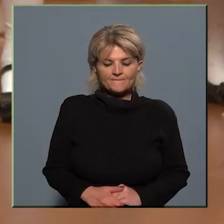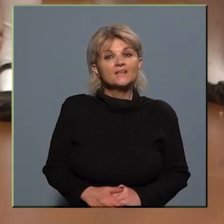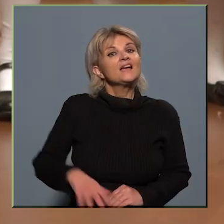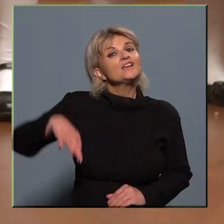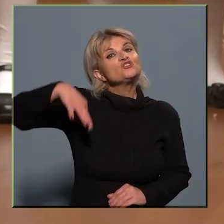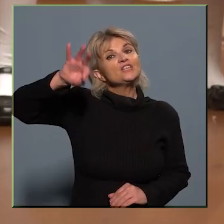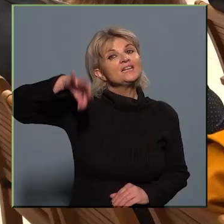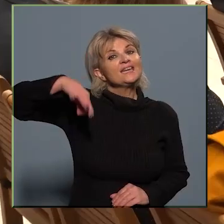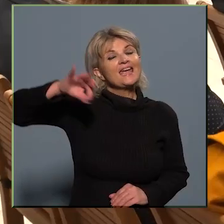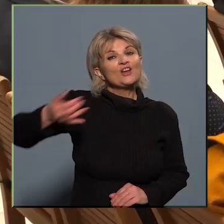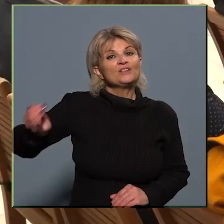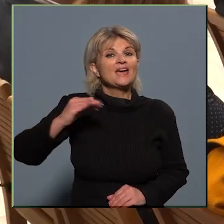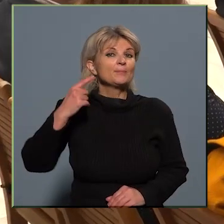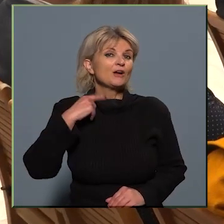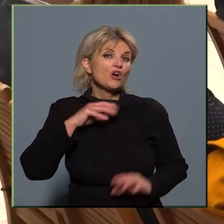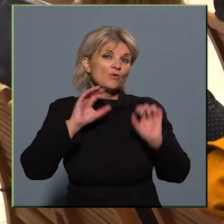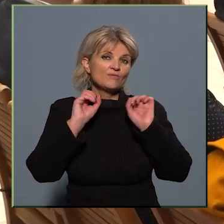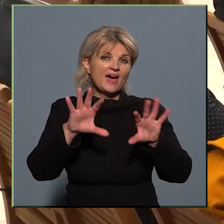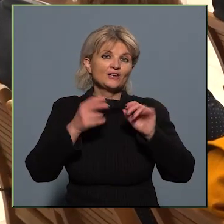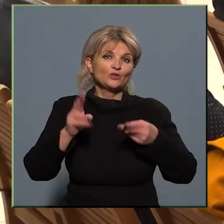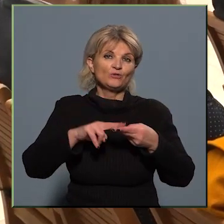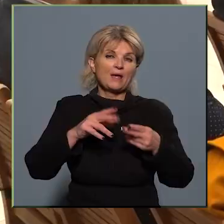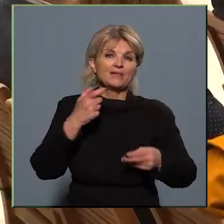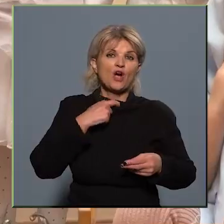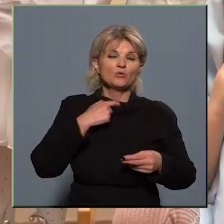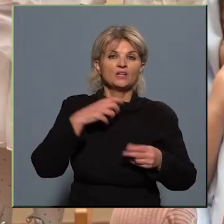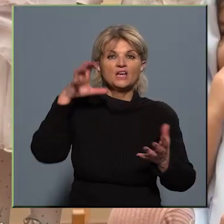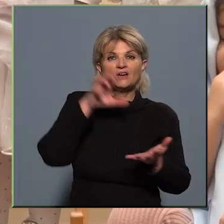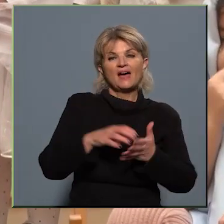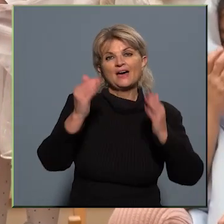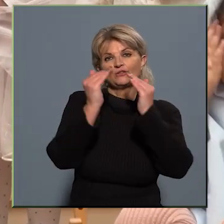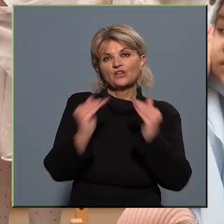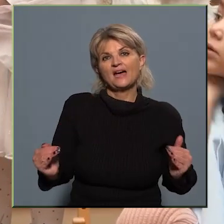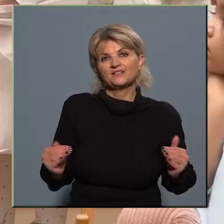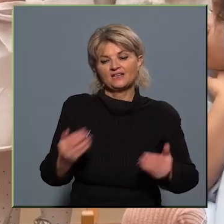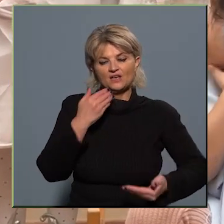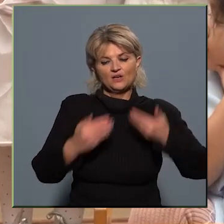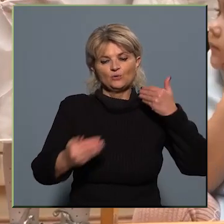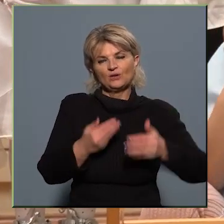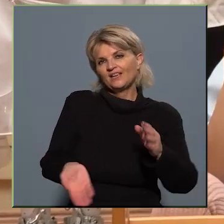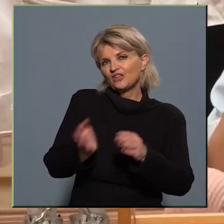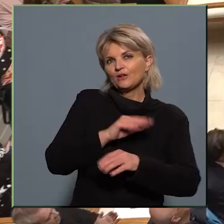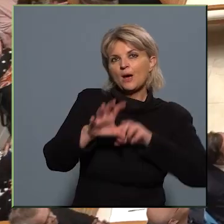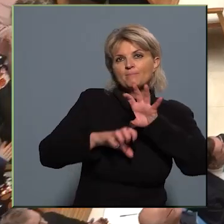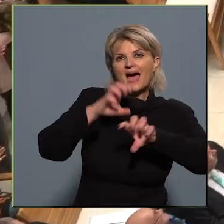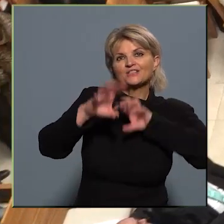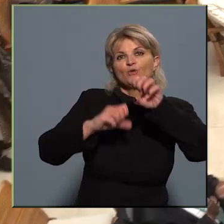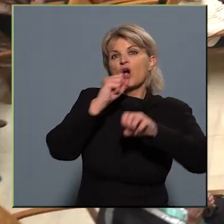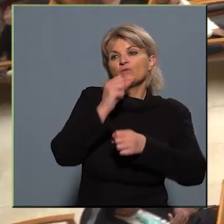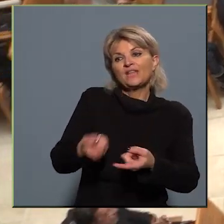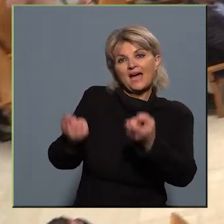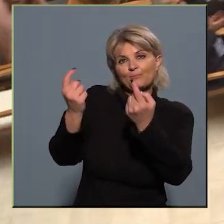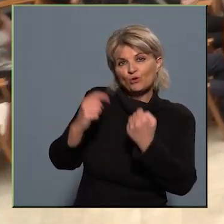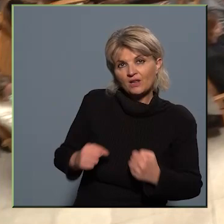Csilingelő gyermekhangok varázsoltak ünnepi hangulatot a Városházán a testületi ülés előtt. A Mászóka óvodából érkeztek